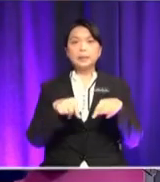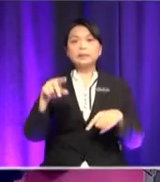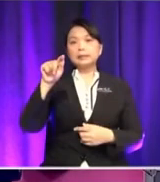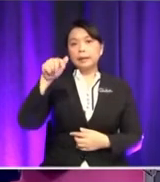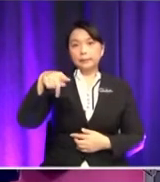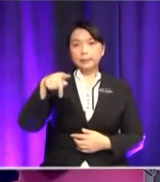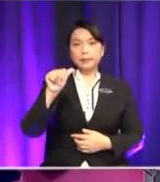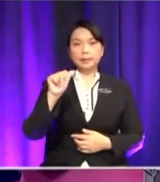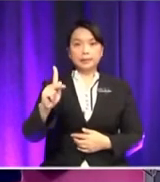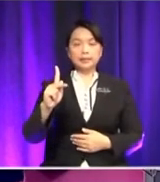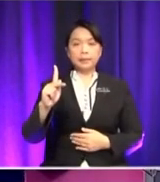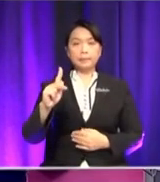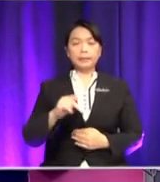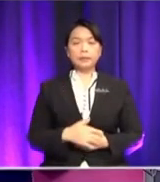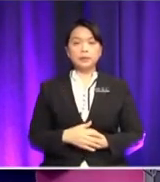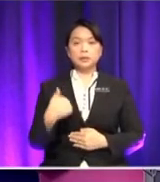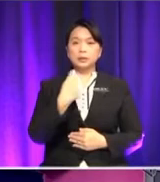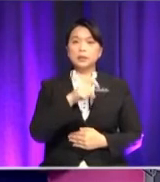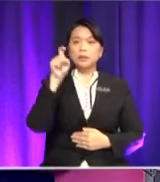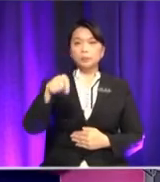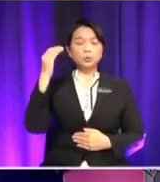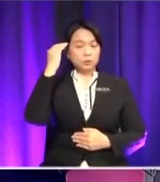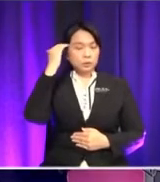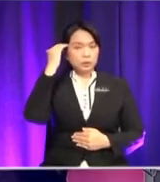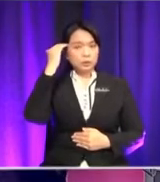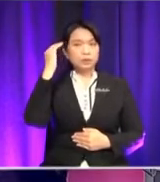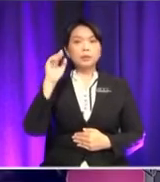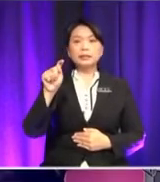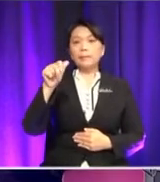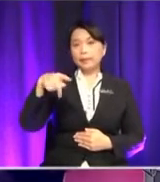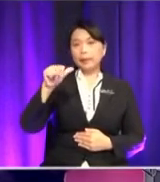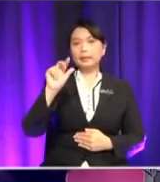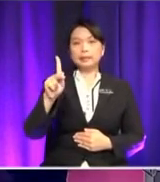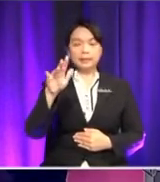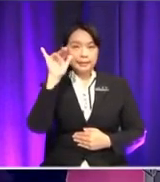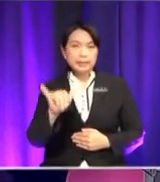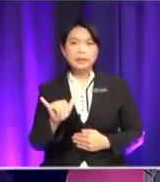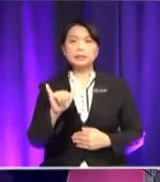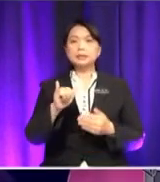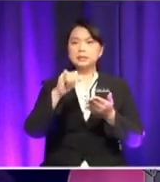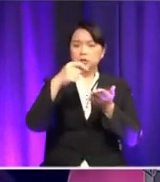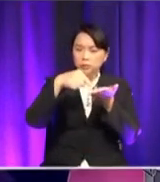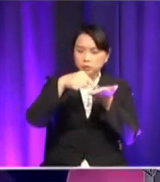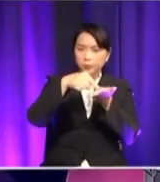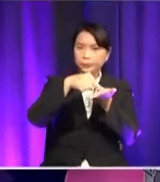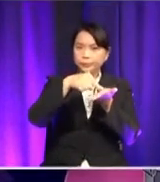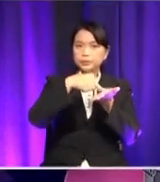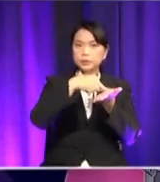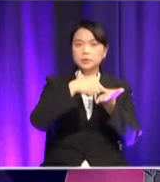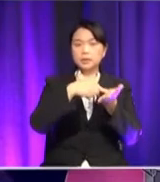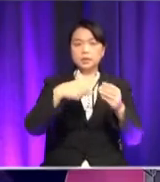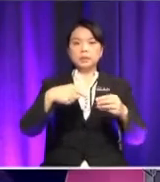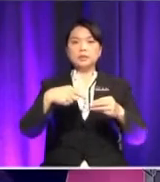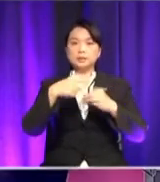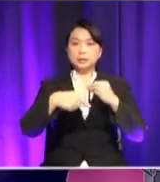pelan lokasi kedudukan tapak kita perlu tahu pelan tapak yang terperinci tentang binaannya tentang